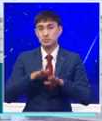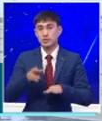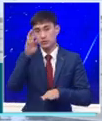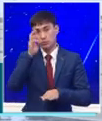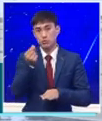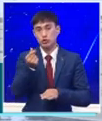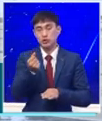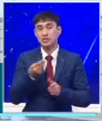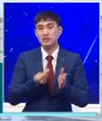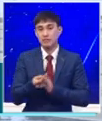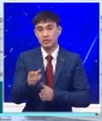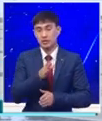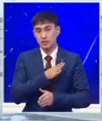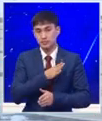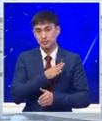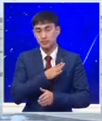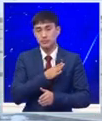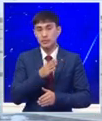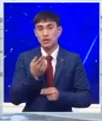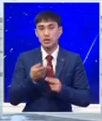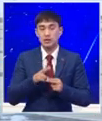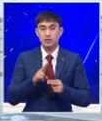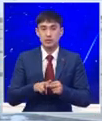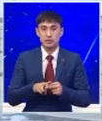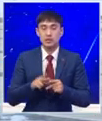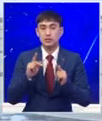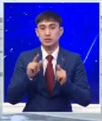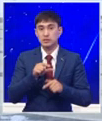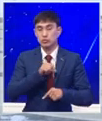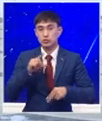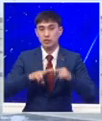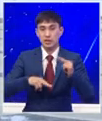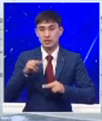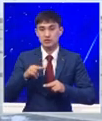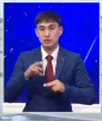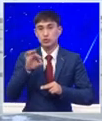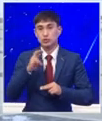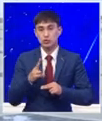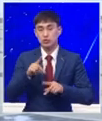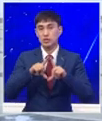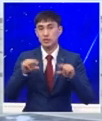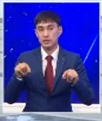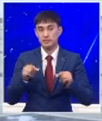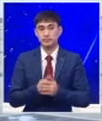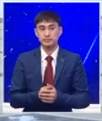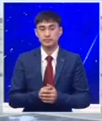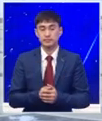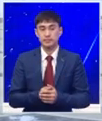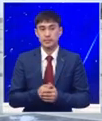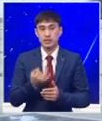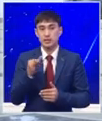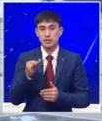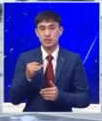бюджета средства выделили непосредственно на само строительство социального здания и